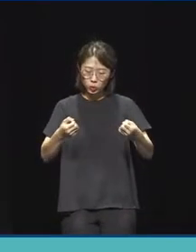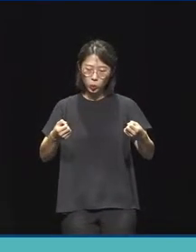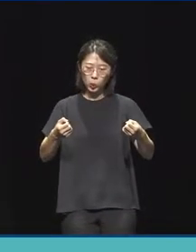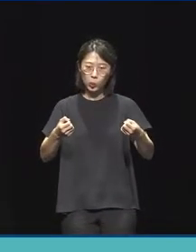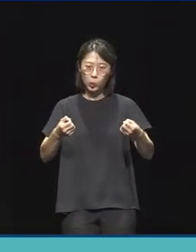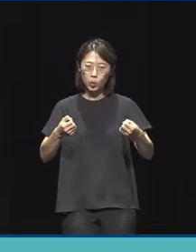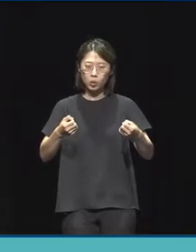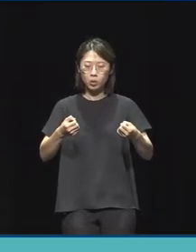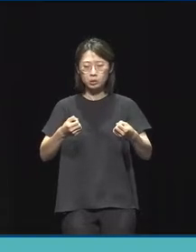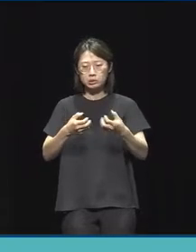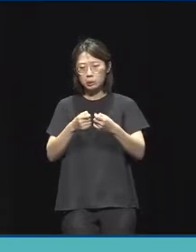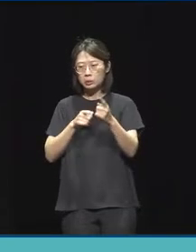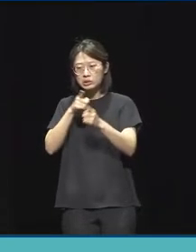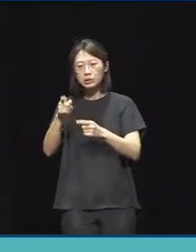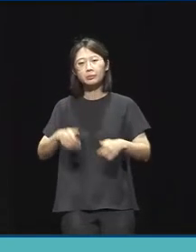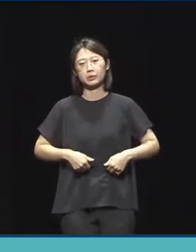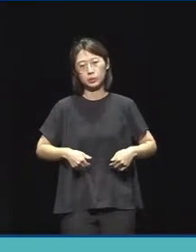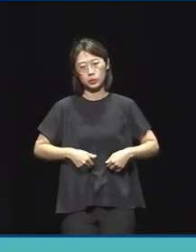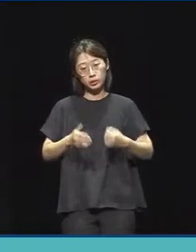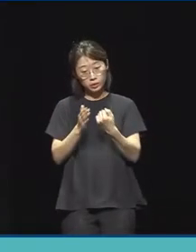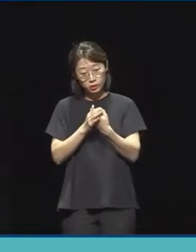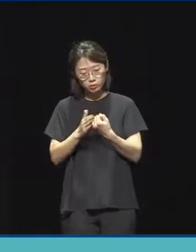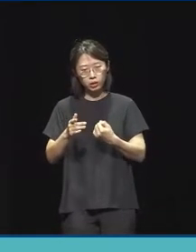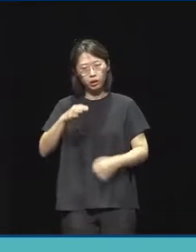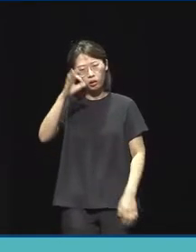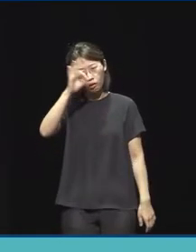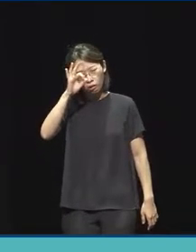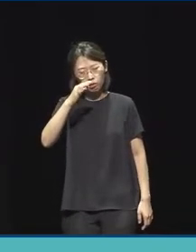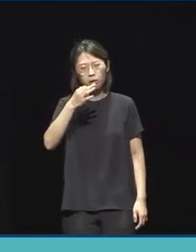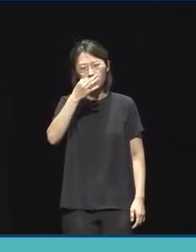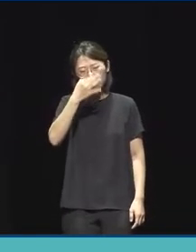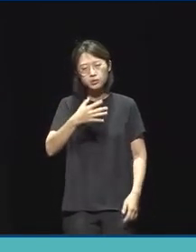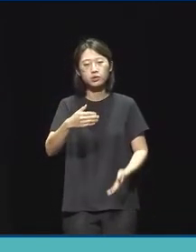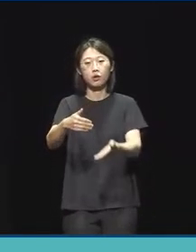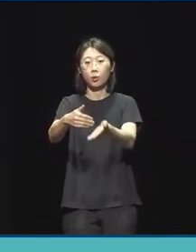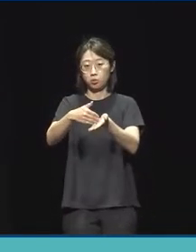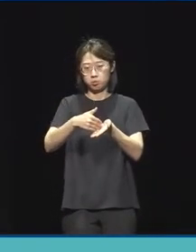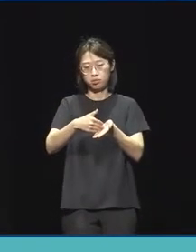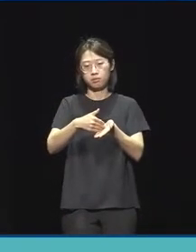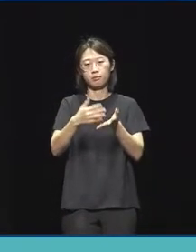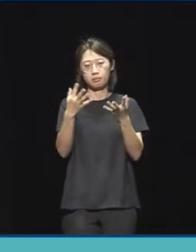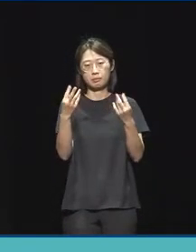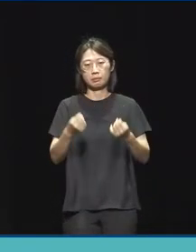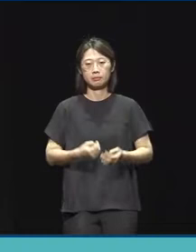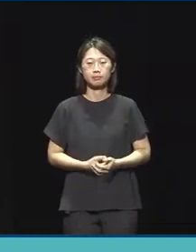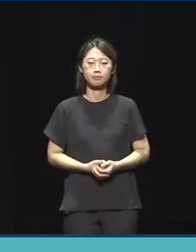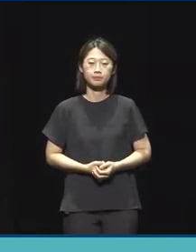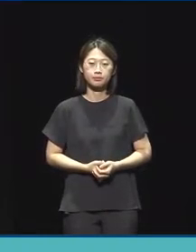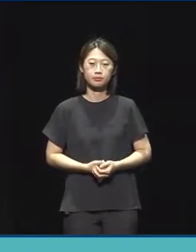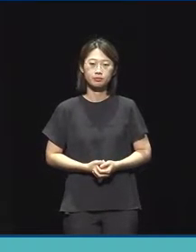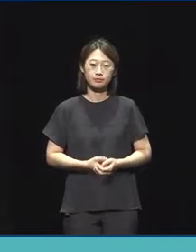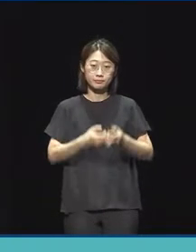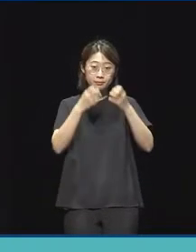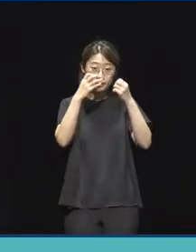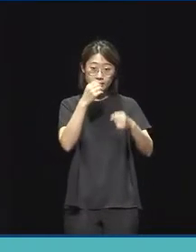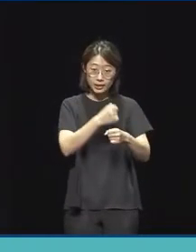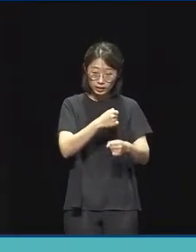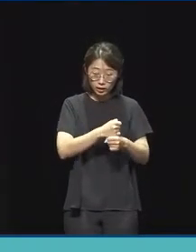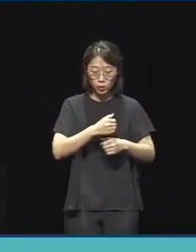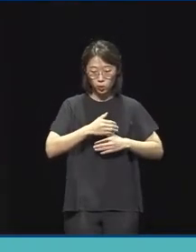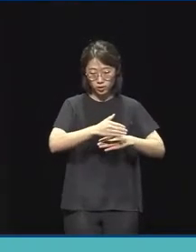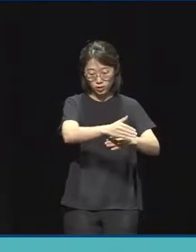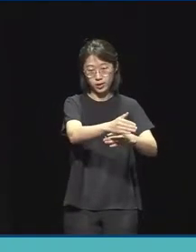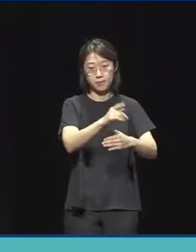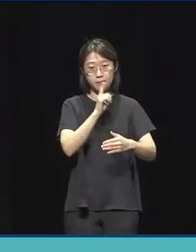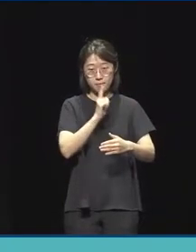형태로 존재하다 보니까 많은 분들이 찾기 힘들다는 의견을 주셨습니다이를 창작의 가정 창작의